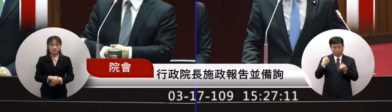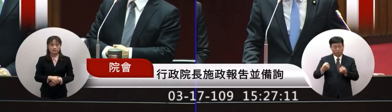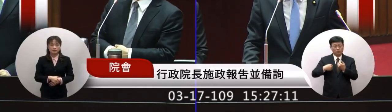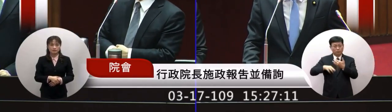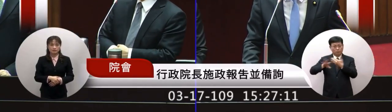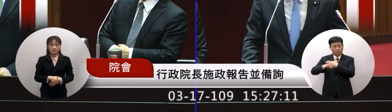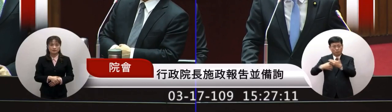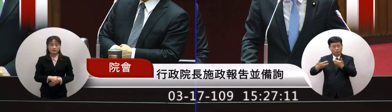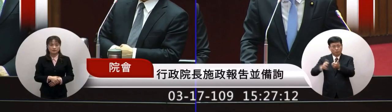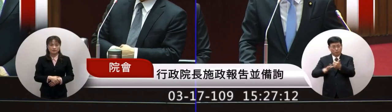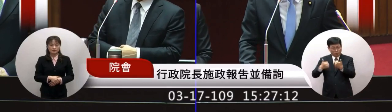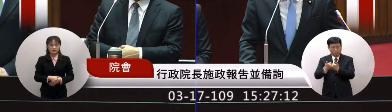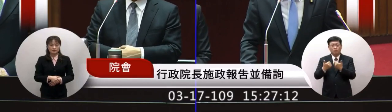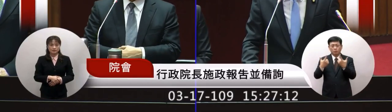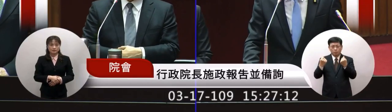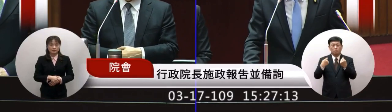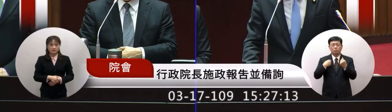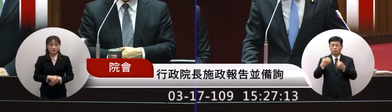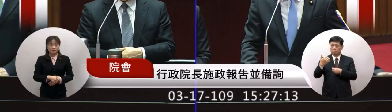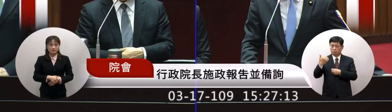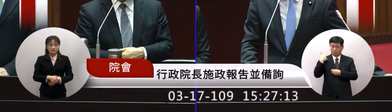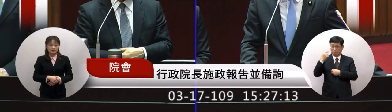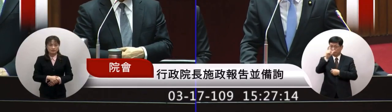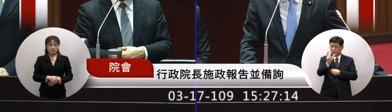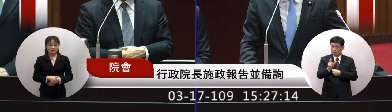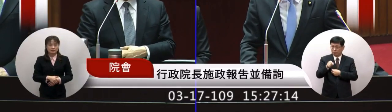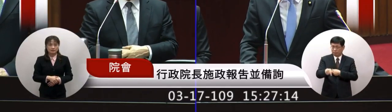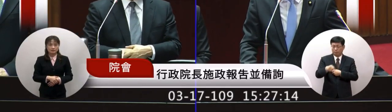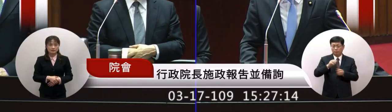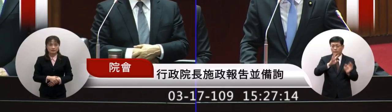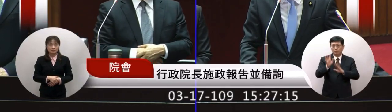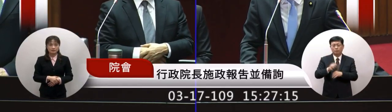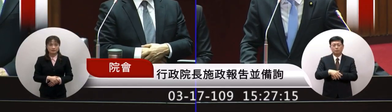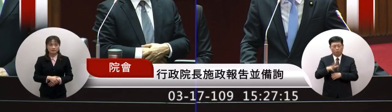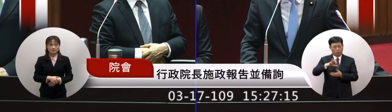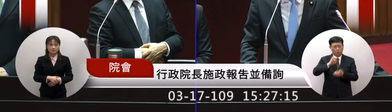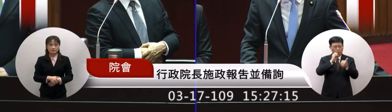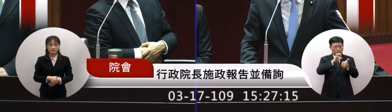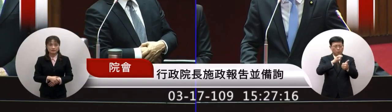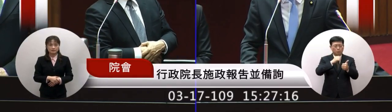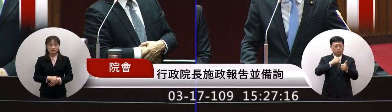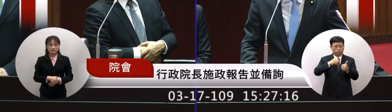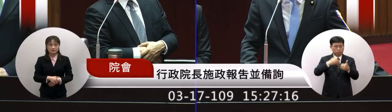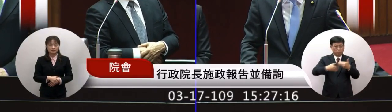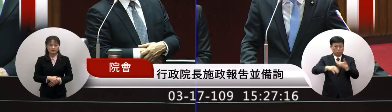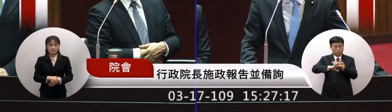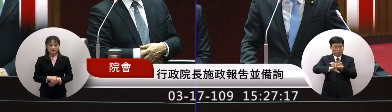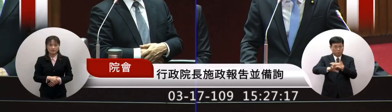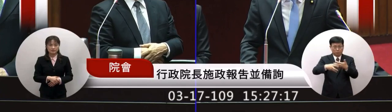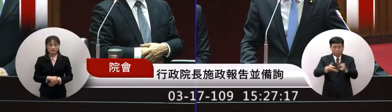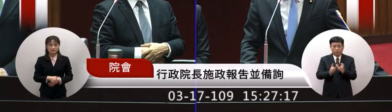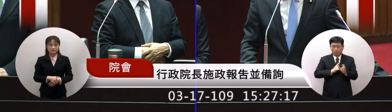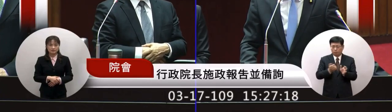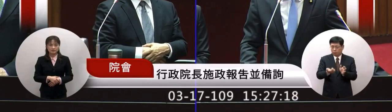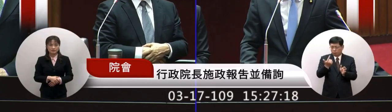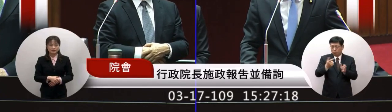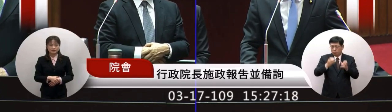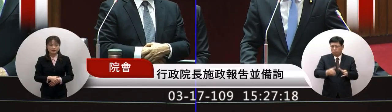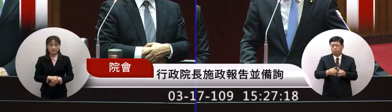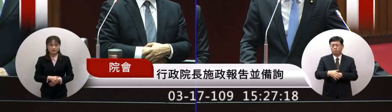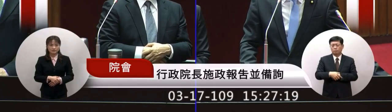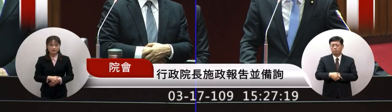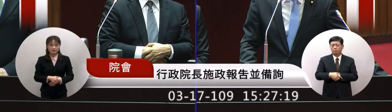会的时候啊，曾经就当时意大利的状况啊，我有提醒外交部要超前部署。当时我们